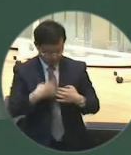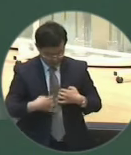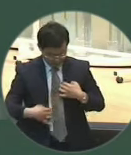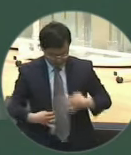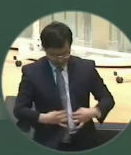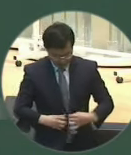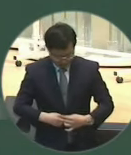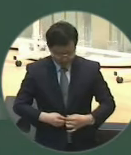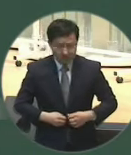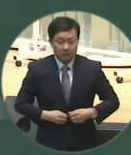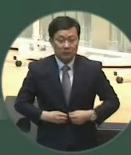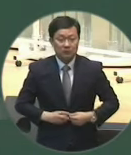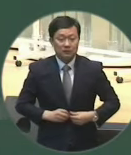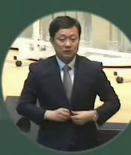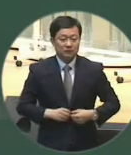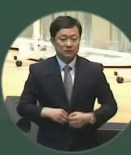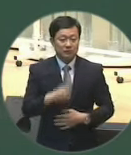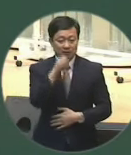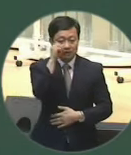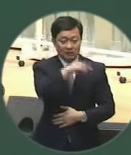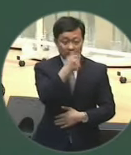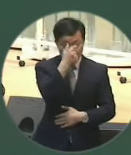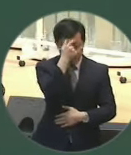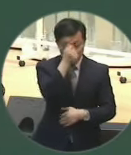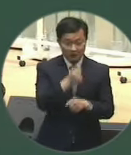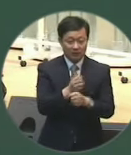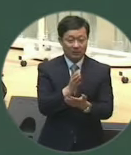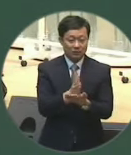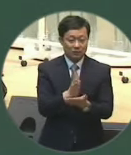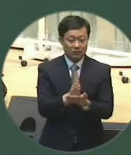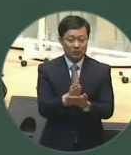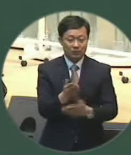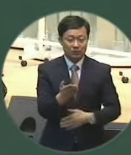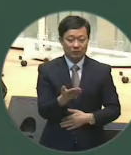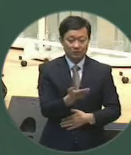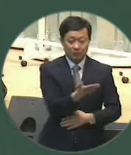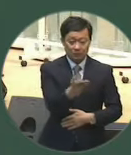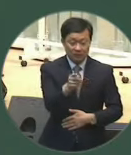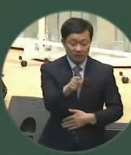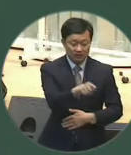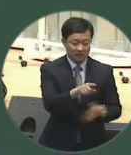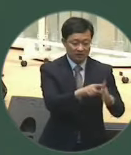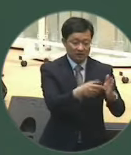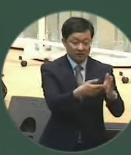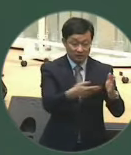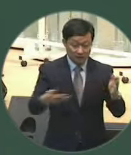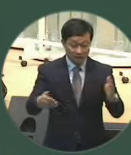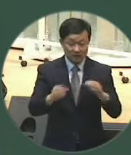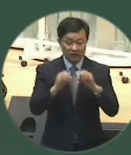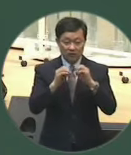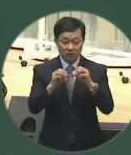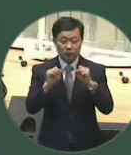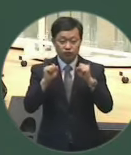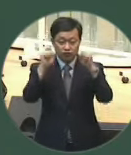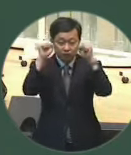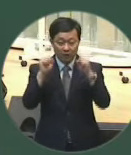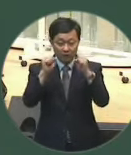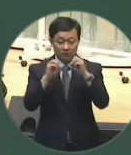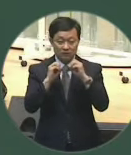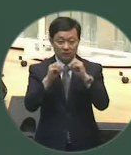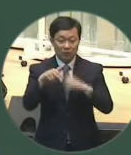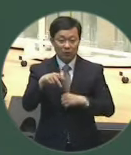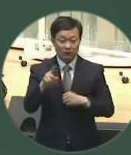그냥 기도하지 마시고 여러분들이 이 시대의 전도 운동하는 전도자들의